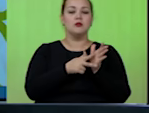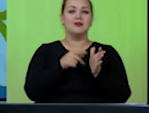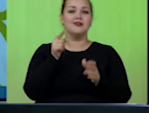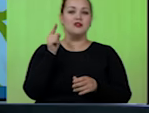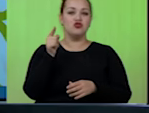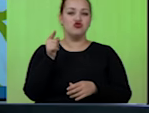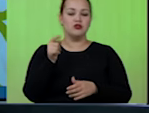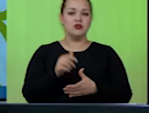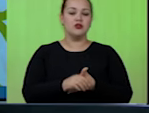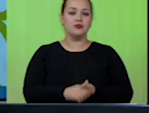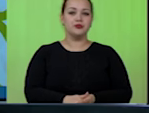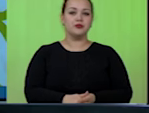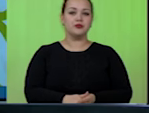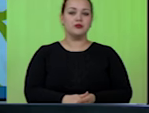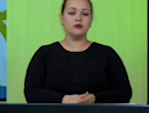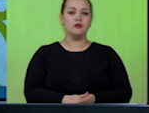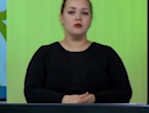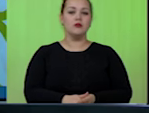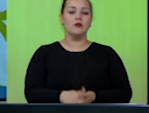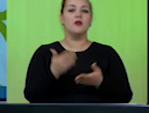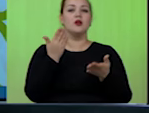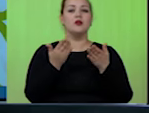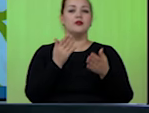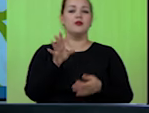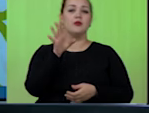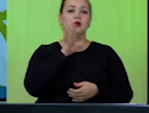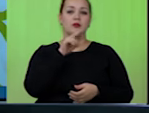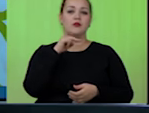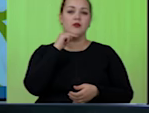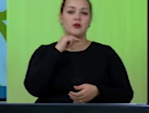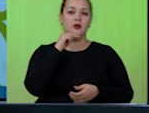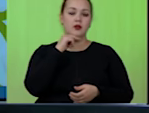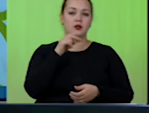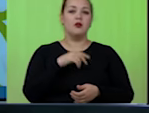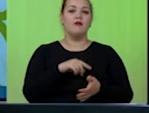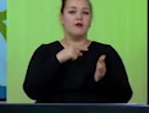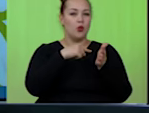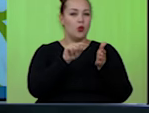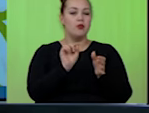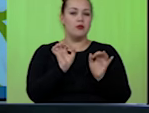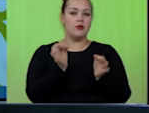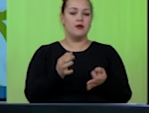0,008. Если вы были внимательными, вы отметили правильно.